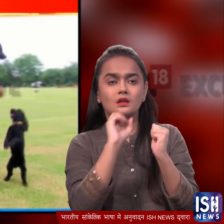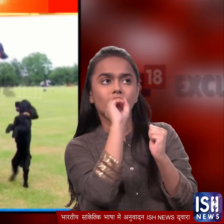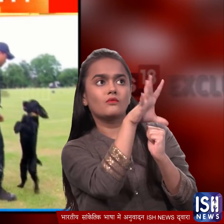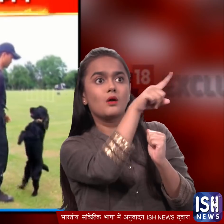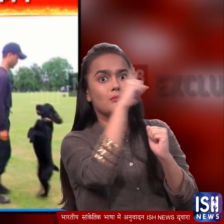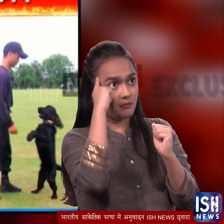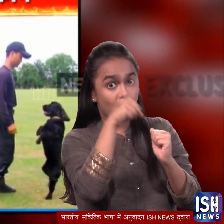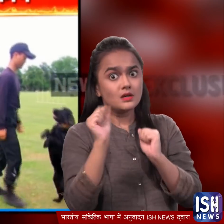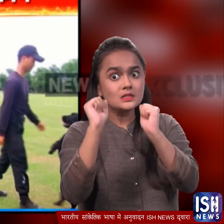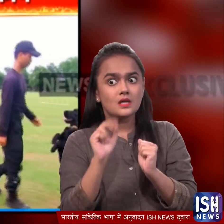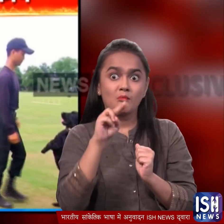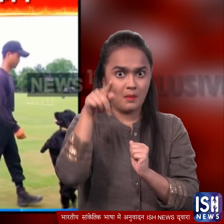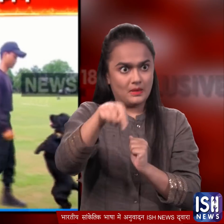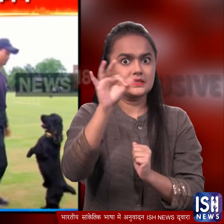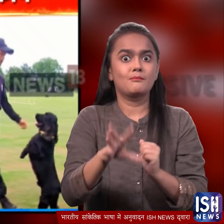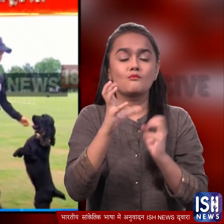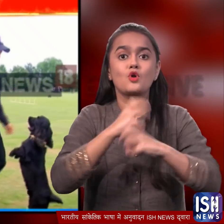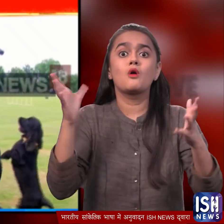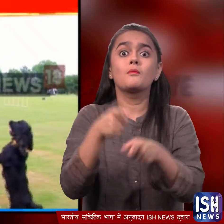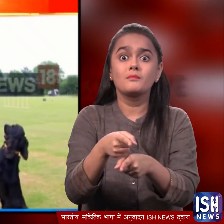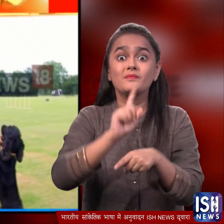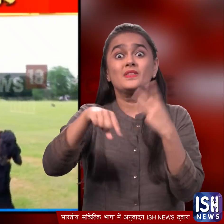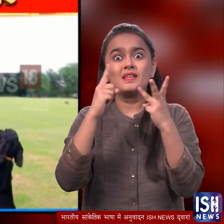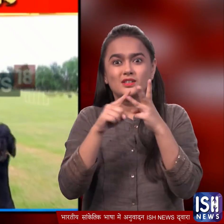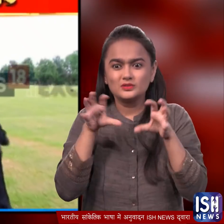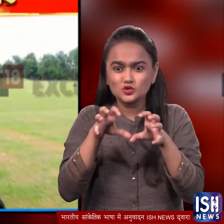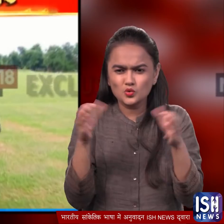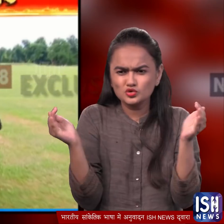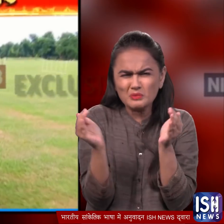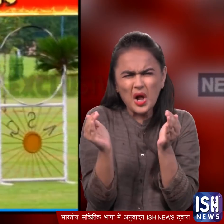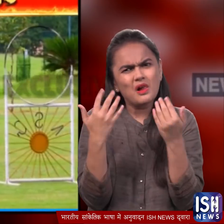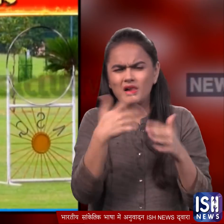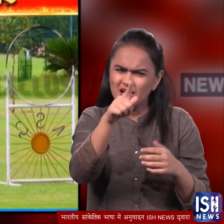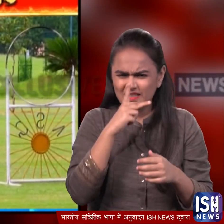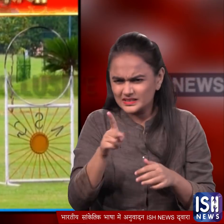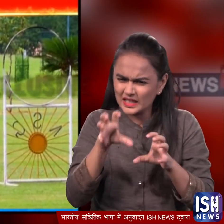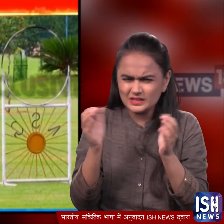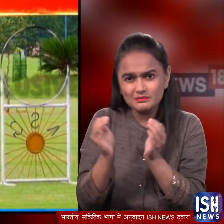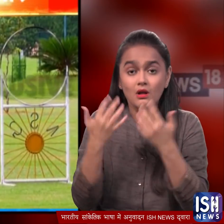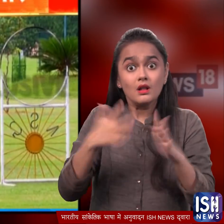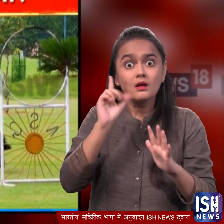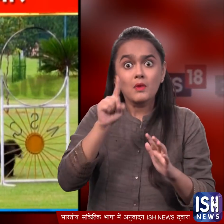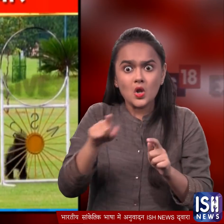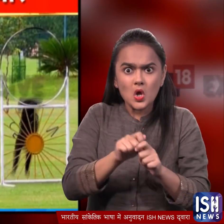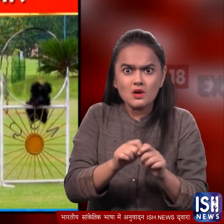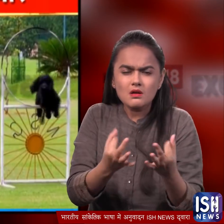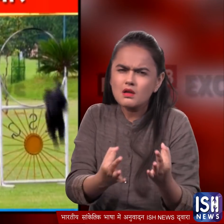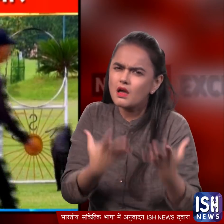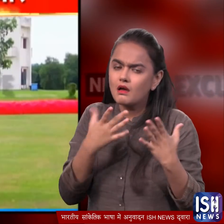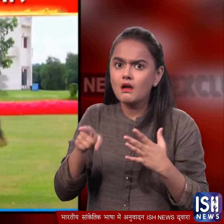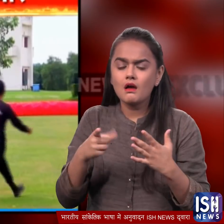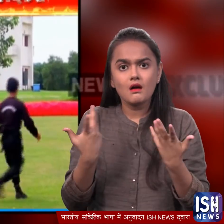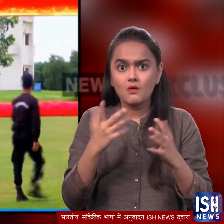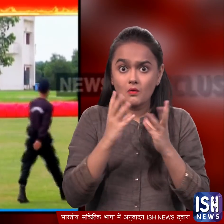है। इसी तरह कॉकर स्पेनियल नस्ल के कुत्ते को भी उसकी खास काबिलियत की वजह से टीम में जगह दी गई। दिखने में छोटा ये कुत्ता बड़े बड़े काम में माहिर